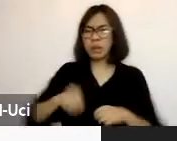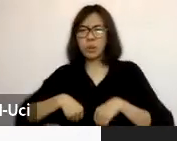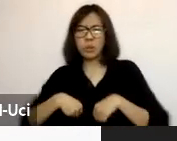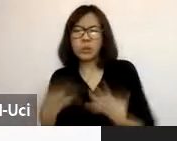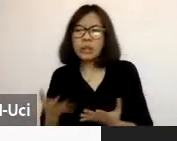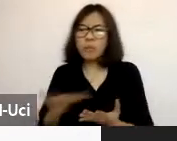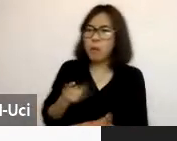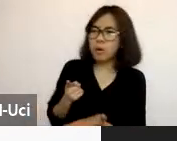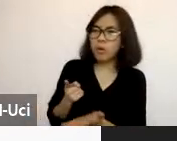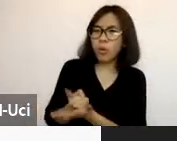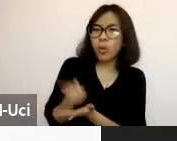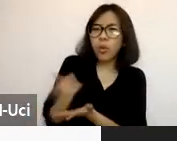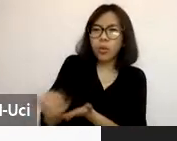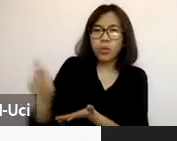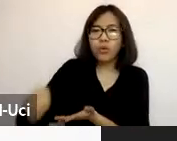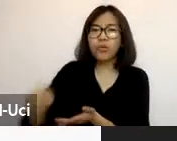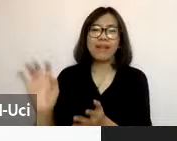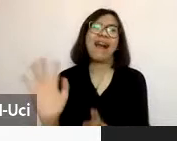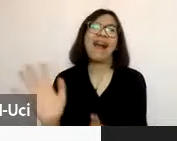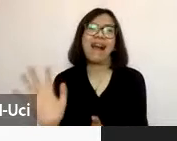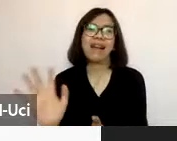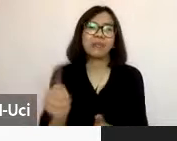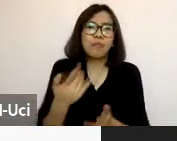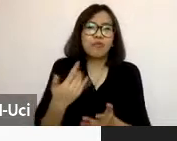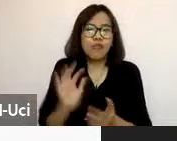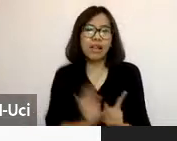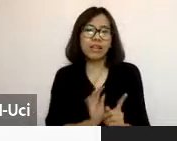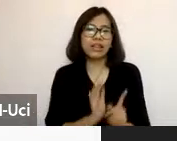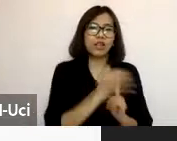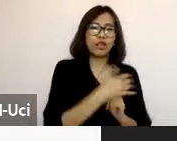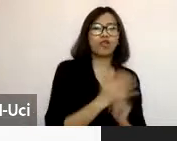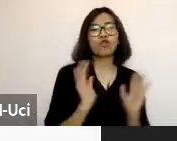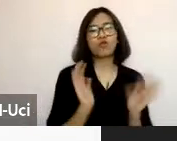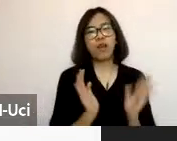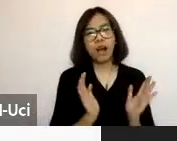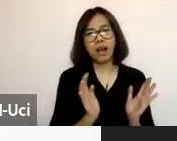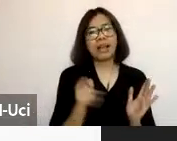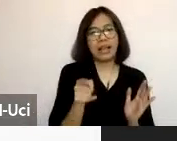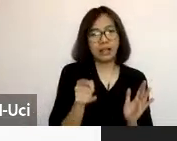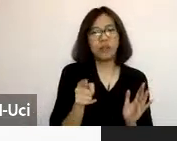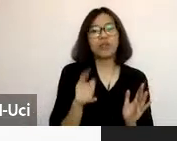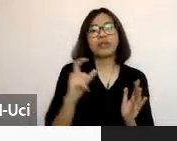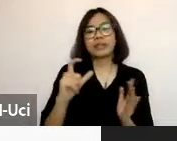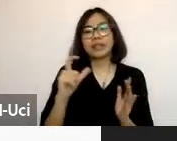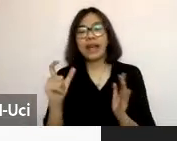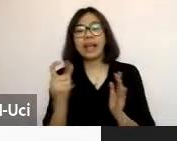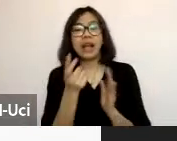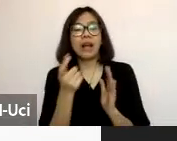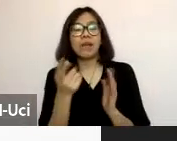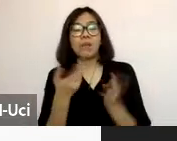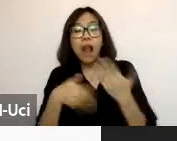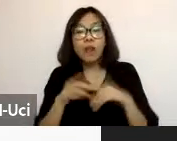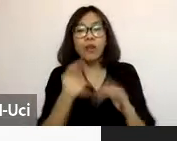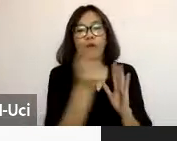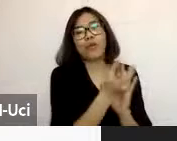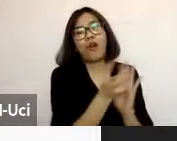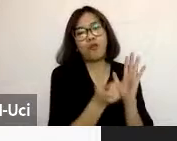nah eh disinilah Upaya meminimalisir